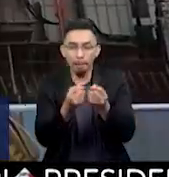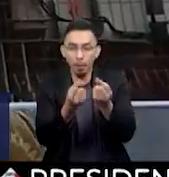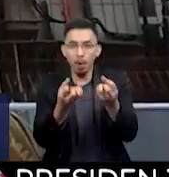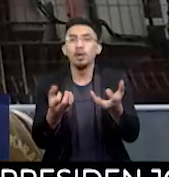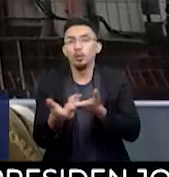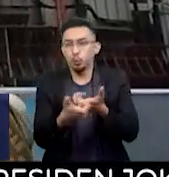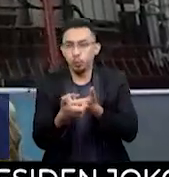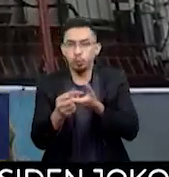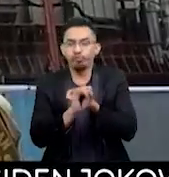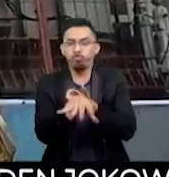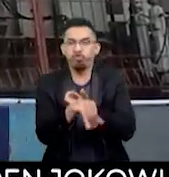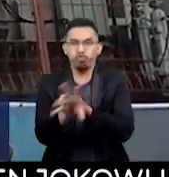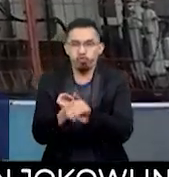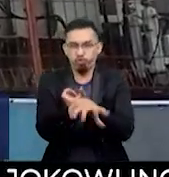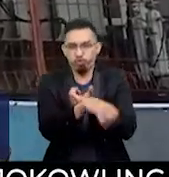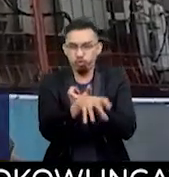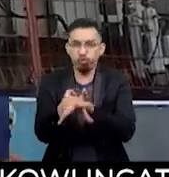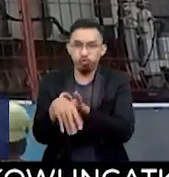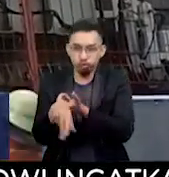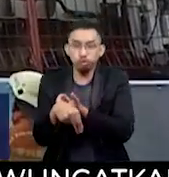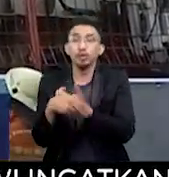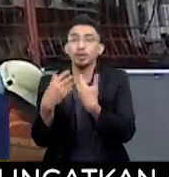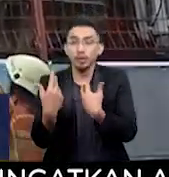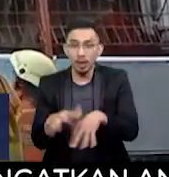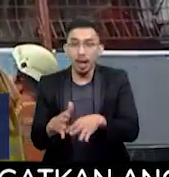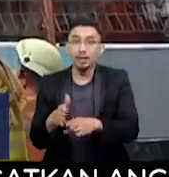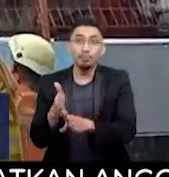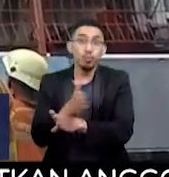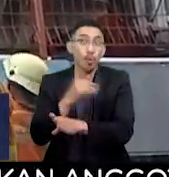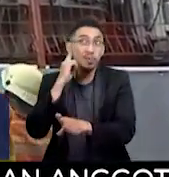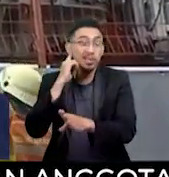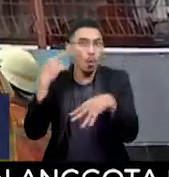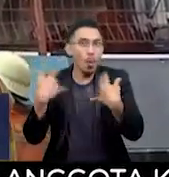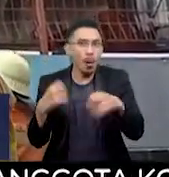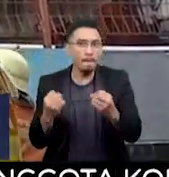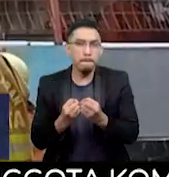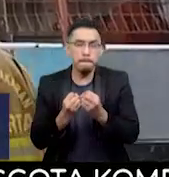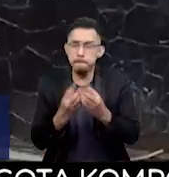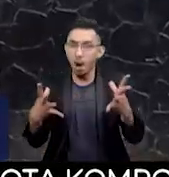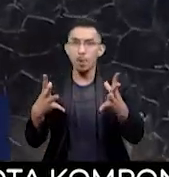Saksi mata menyatakan sebelum terjadinya kebakaran sempat terdengar suara ledakan dan kepulan asap hitam.